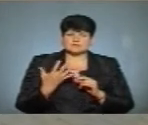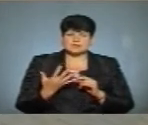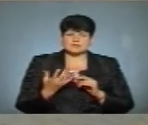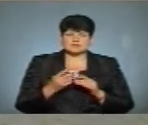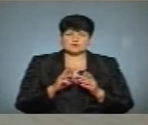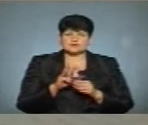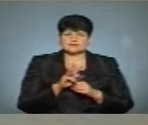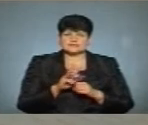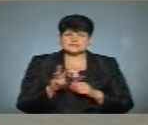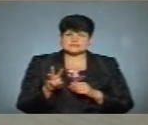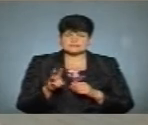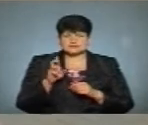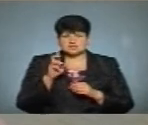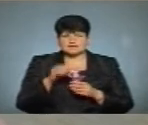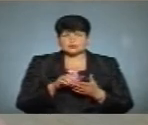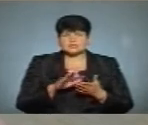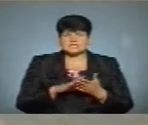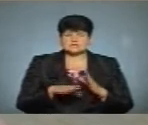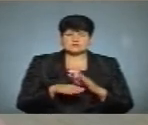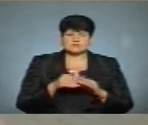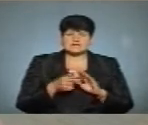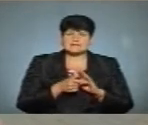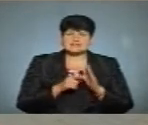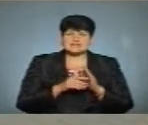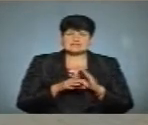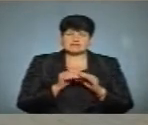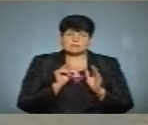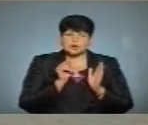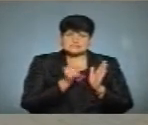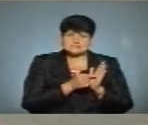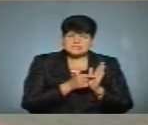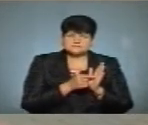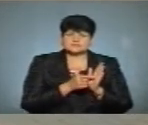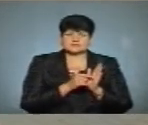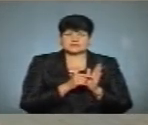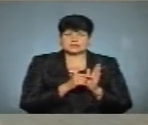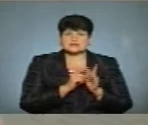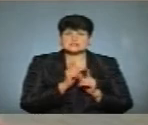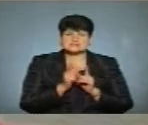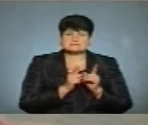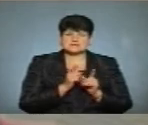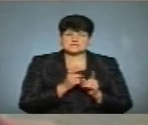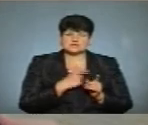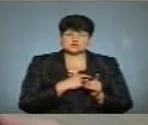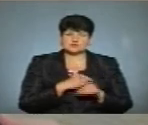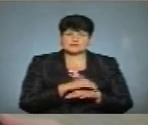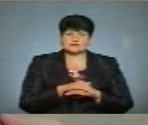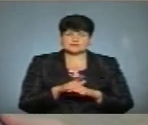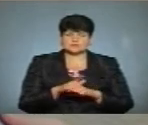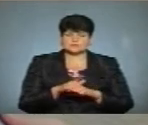сайт Державного реєстру виборців, кабінет виборця і таким чином змінити собі виборчу